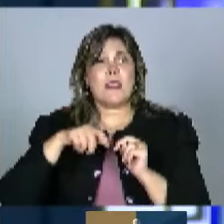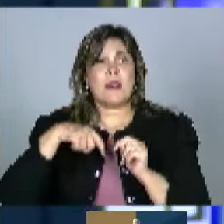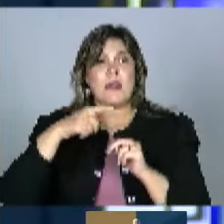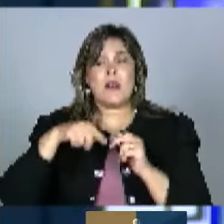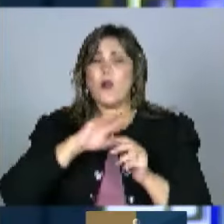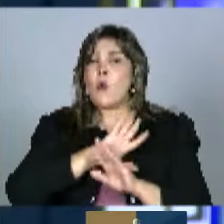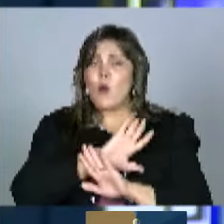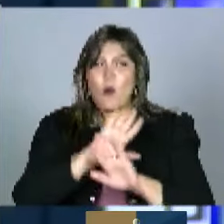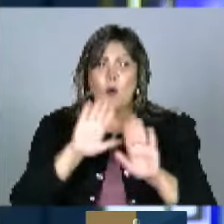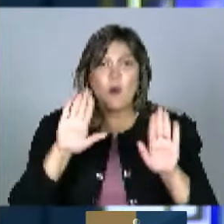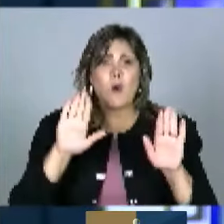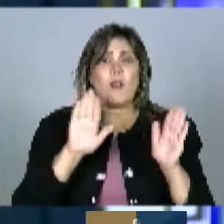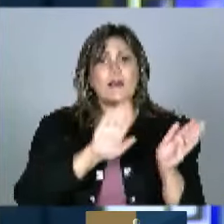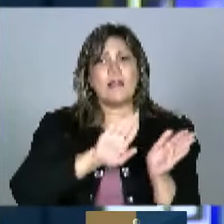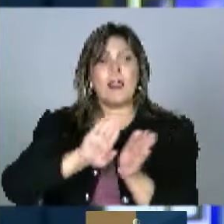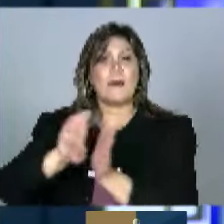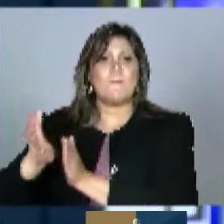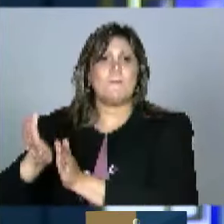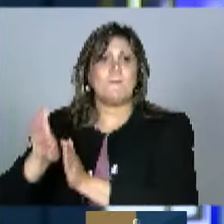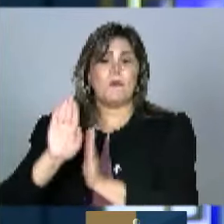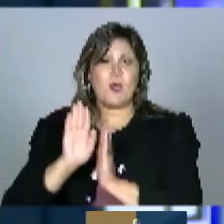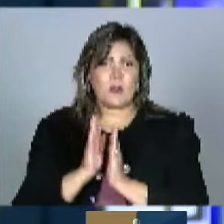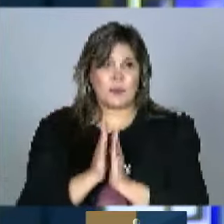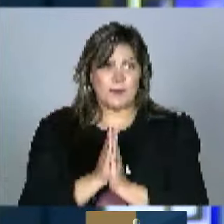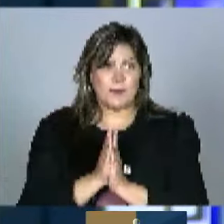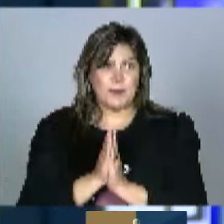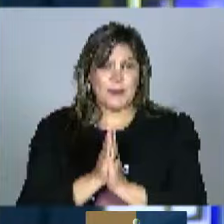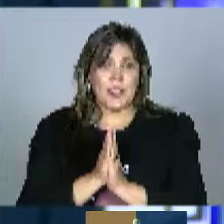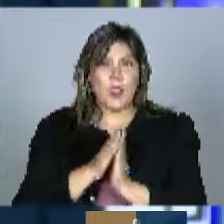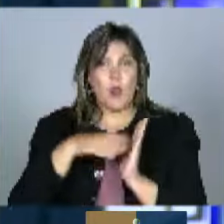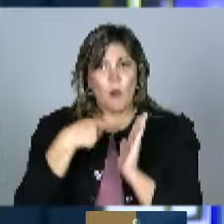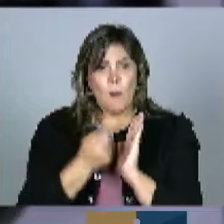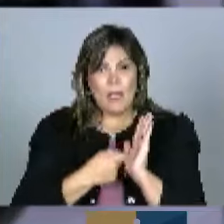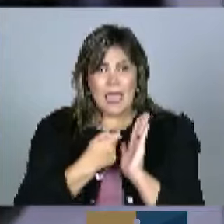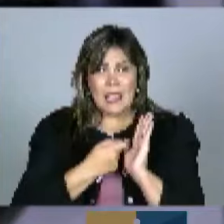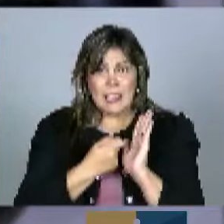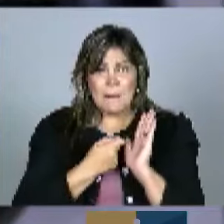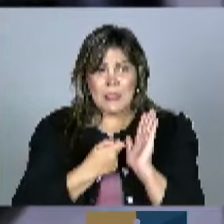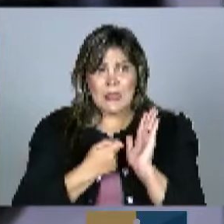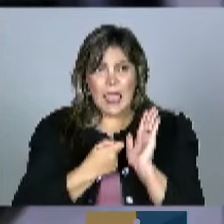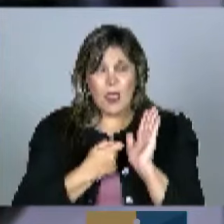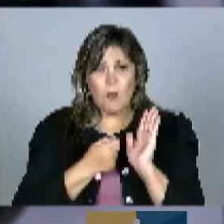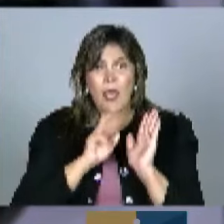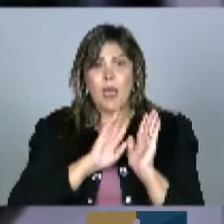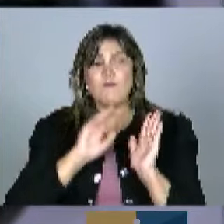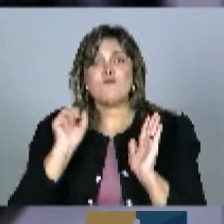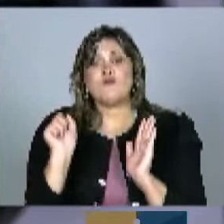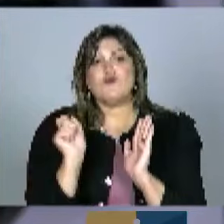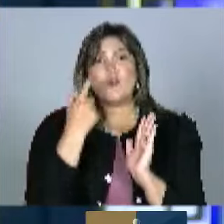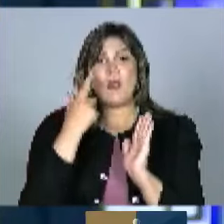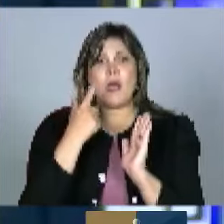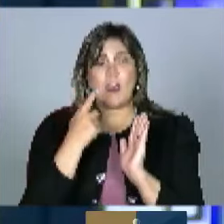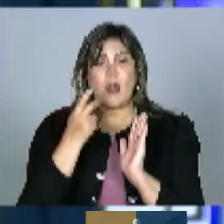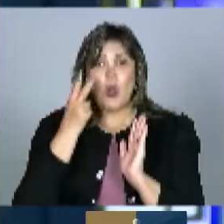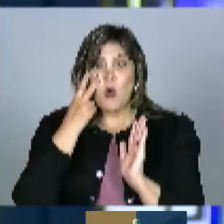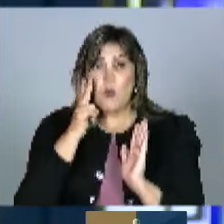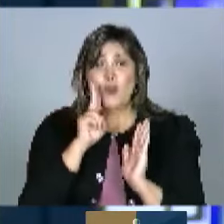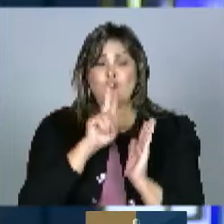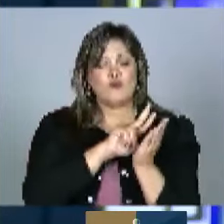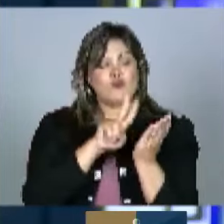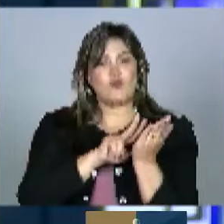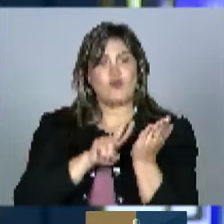المست لا ل للا اط يعني ما بينظر في صلب الدعوه بيبص في الاوراق والكلام ده لا لا لا هو ليه ينظر من